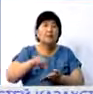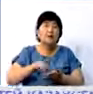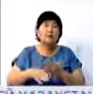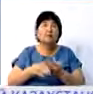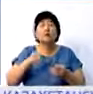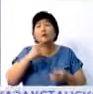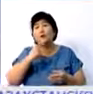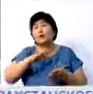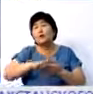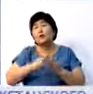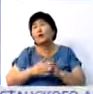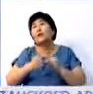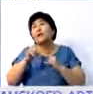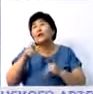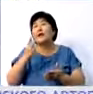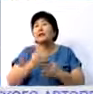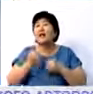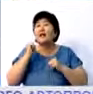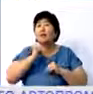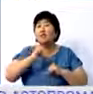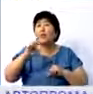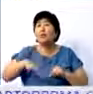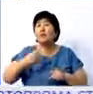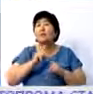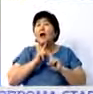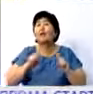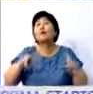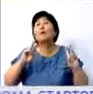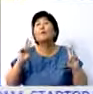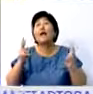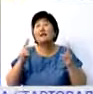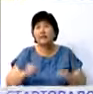в сложную ситуацию землякам. Стал чемпионом страны по особым танцам.